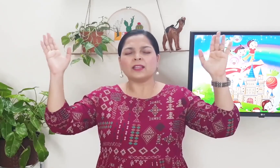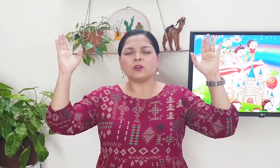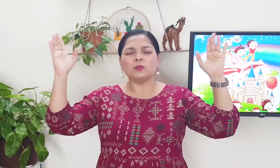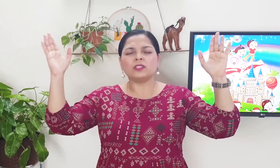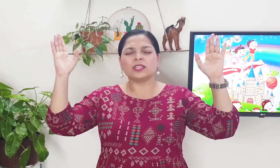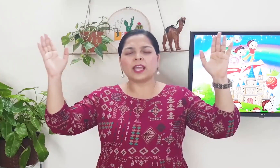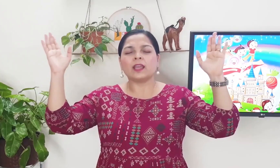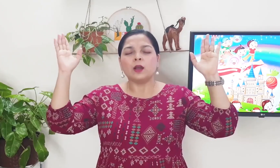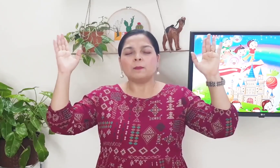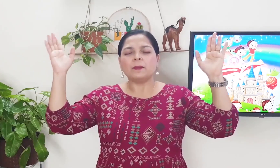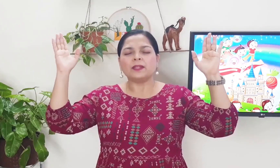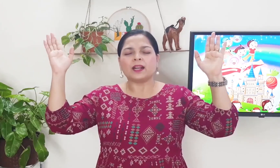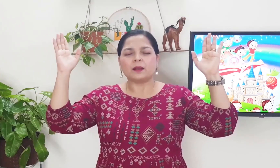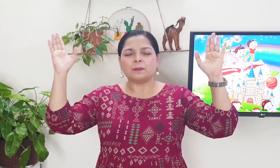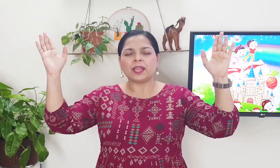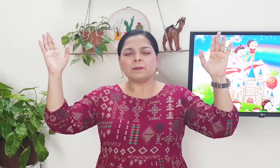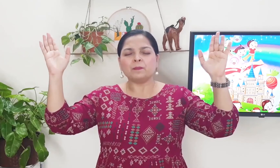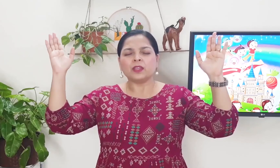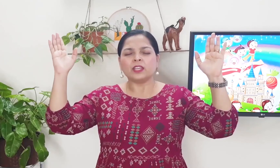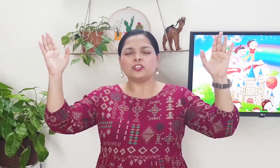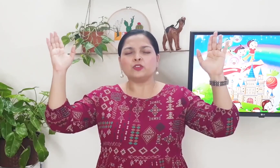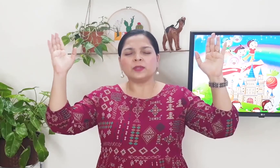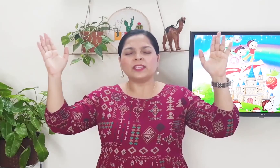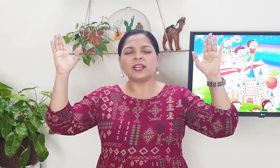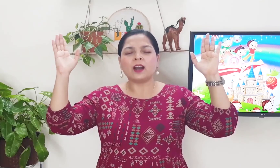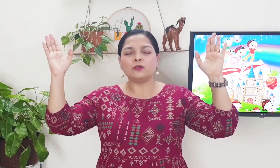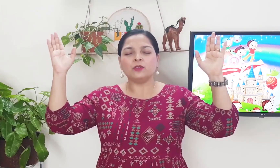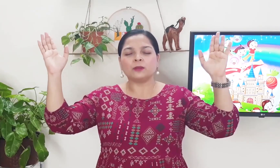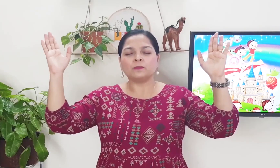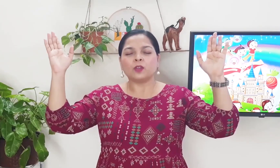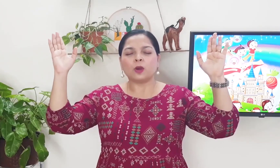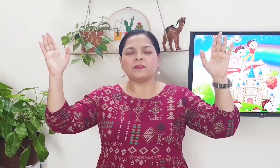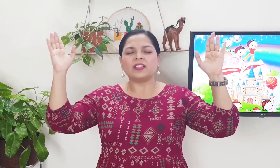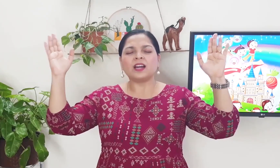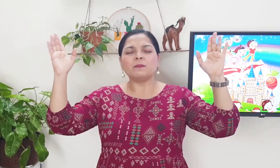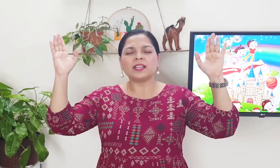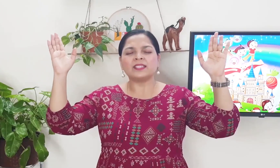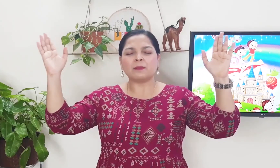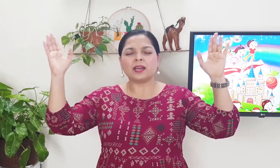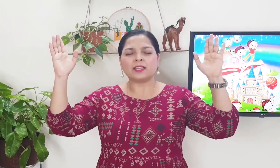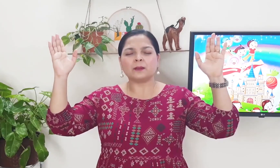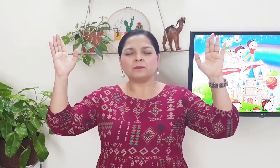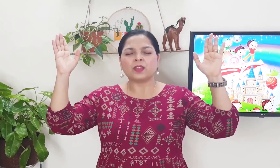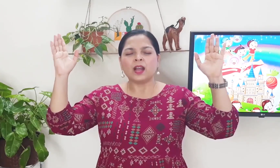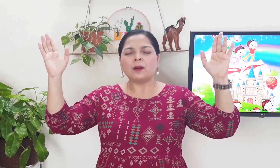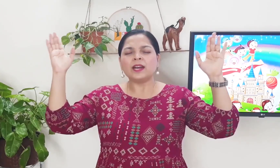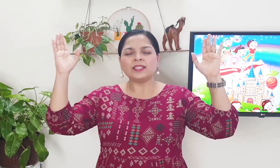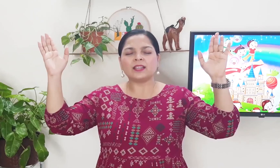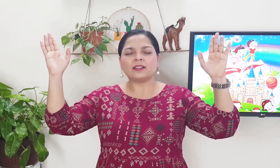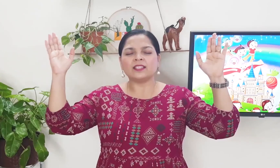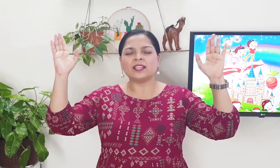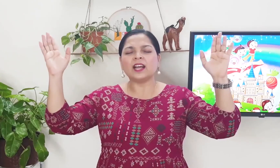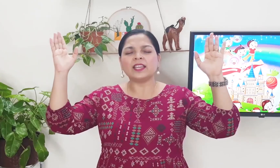इस प्रार्थना को बोल सकते हैं, परमपिता का प्रेम, यीशु मसीह का अनुग्रह और पवित्र आत्मा की सहभागिता